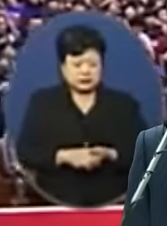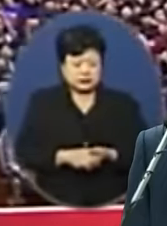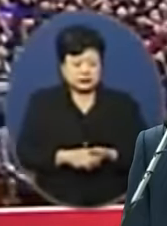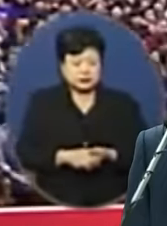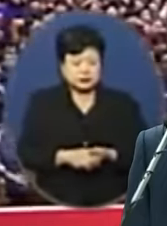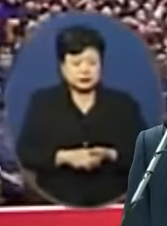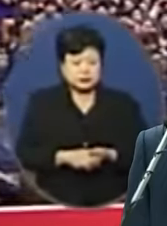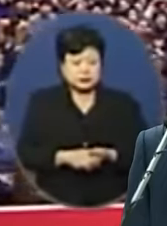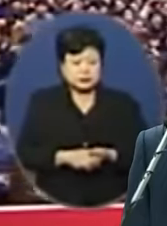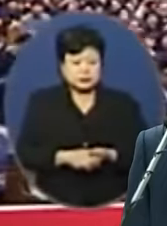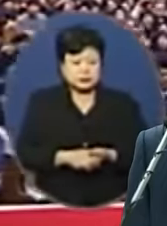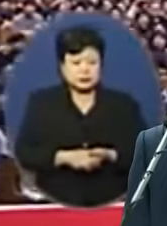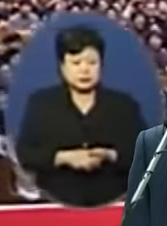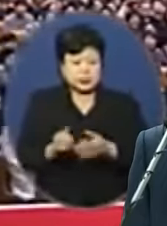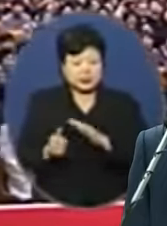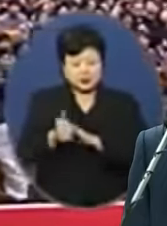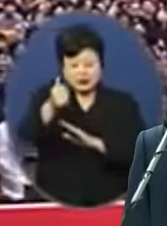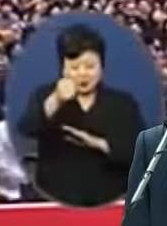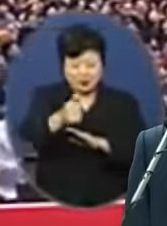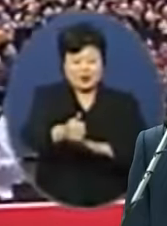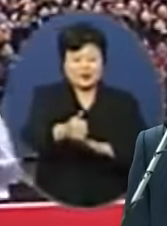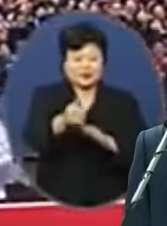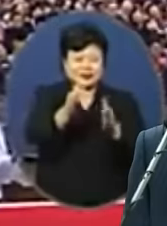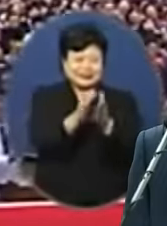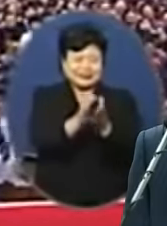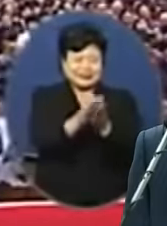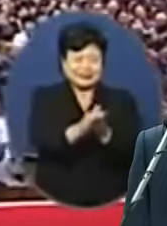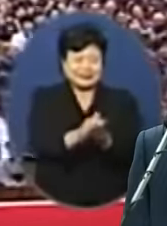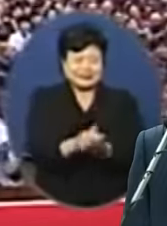멍청하지요? 성공했습니다.